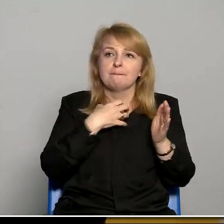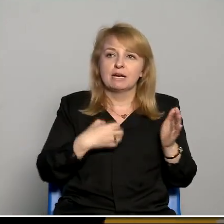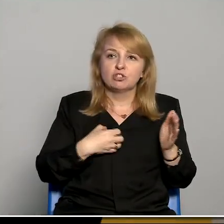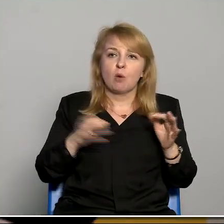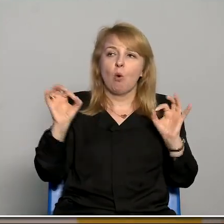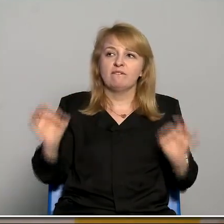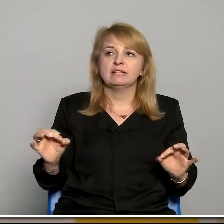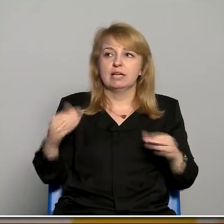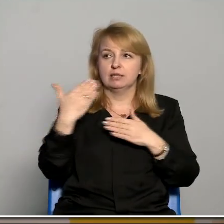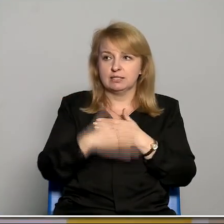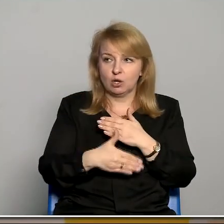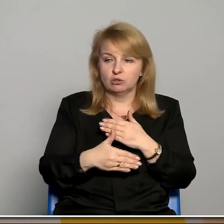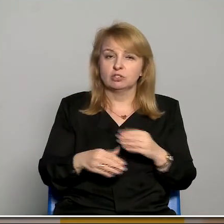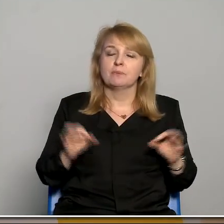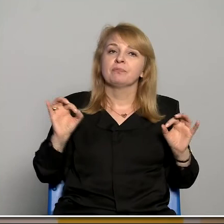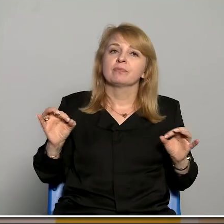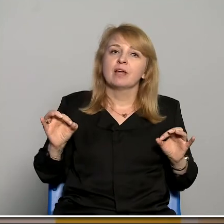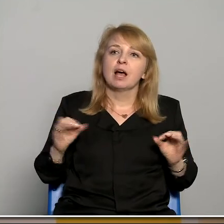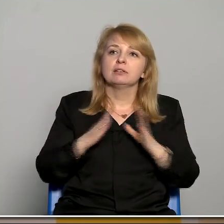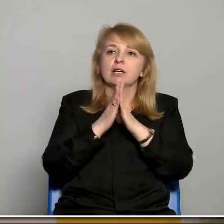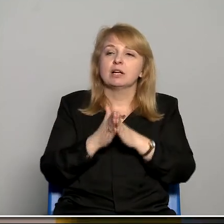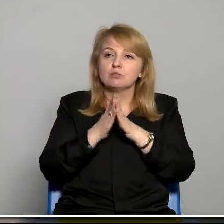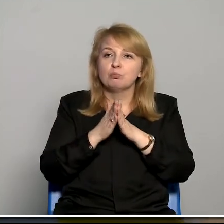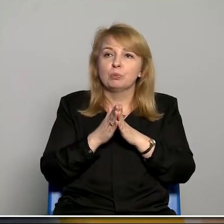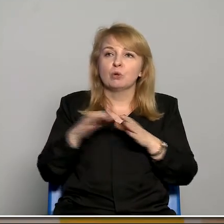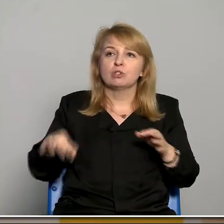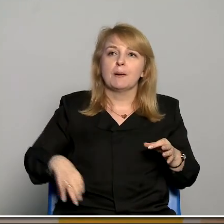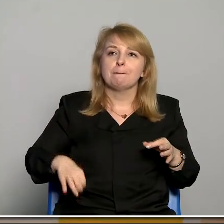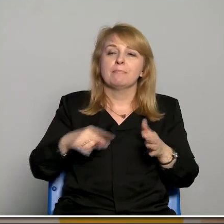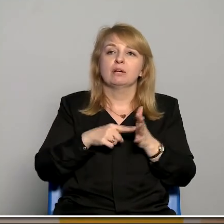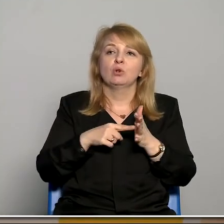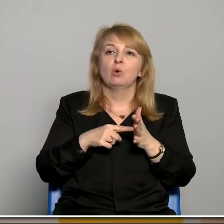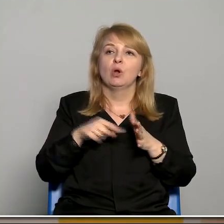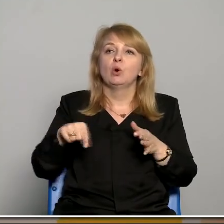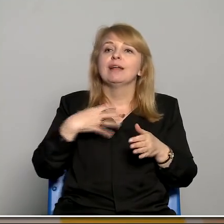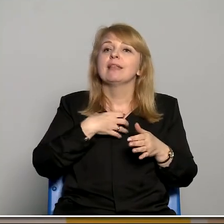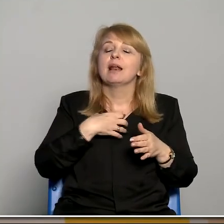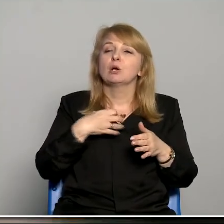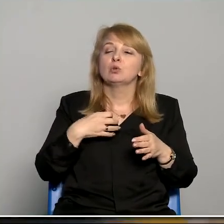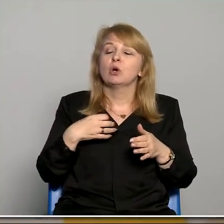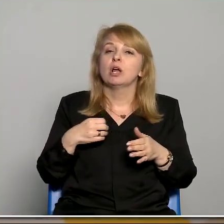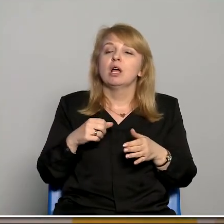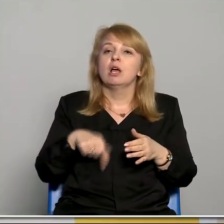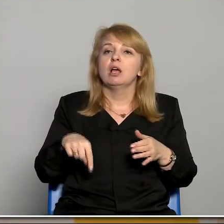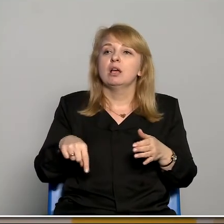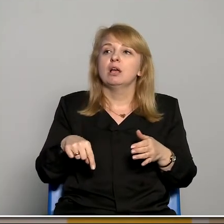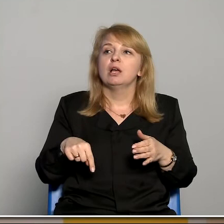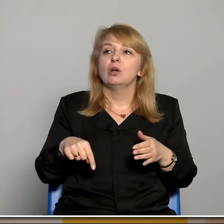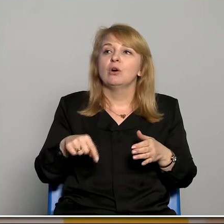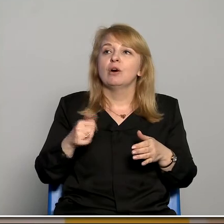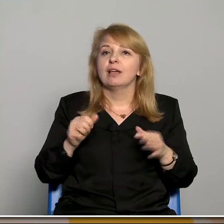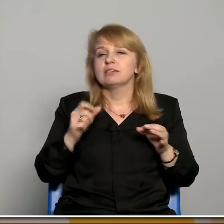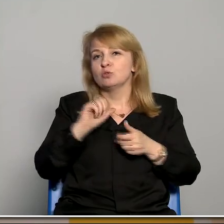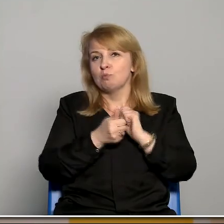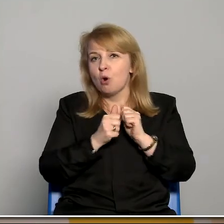zapraszam do nas Panią Aleksandrę Czechowicz-Woźniak, zastępcę dyrektora Muzeum Sportu i Turystyki w Warszawie, która dwa zdania dla Państwa